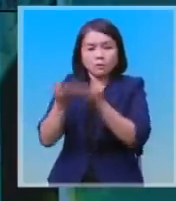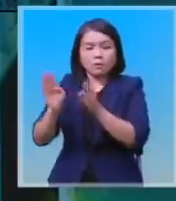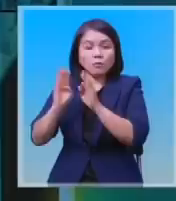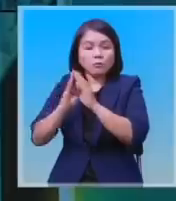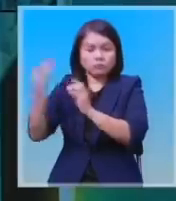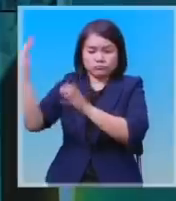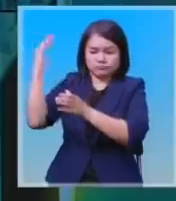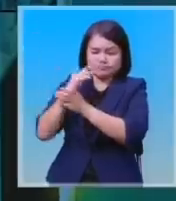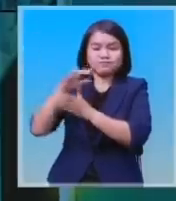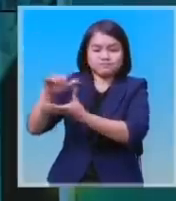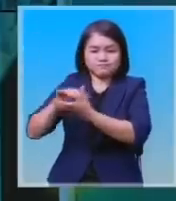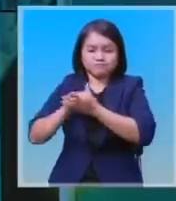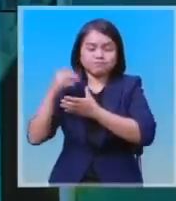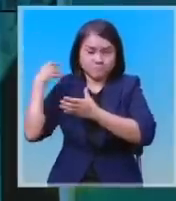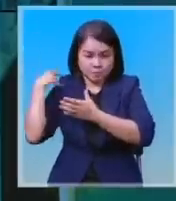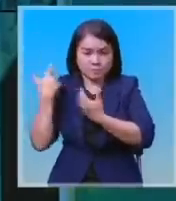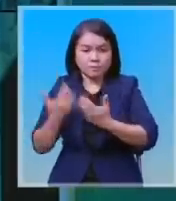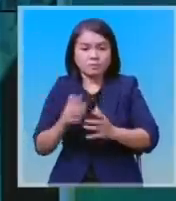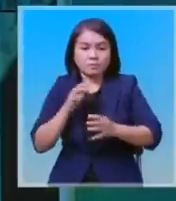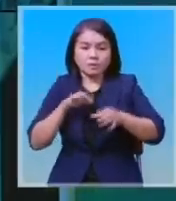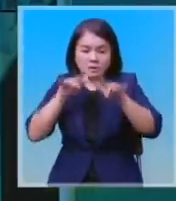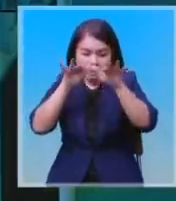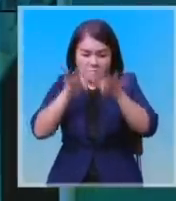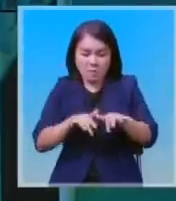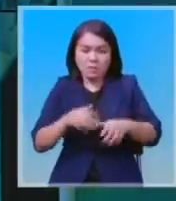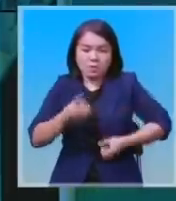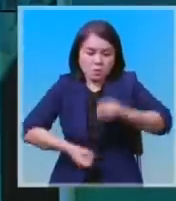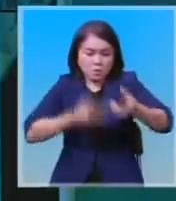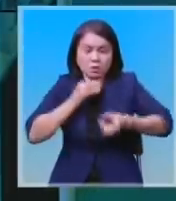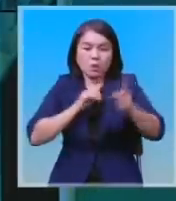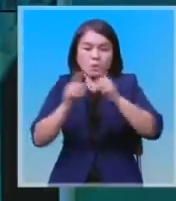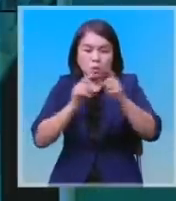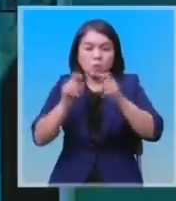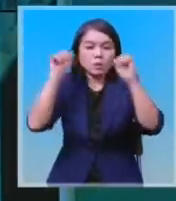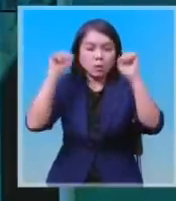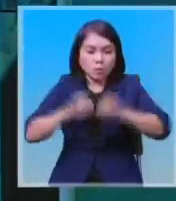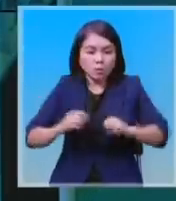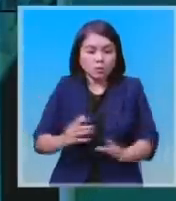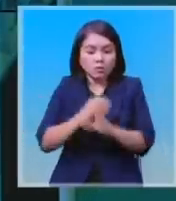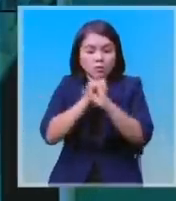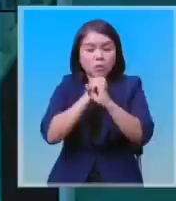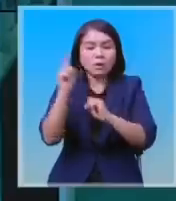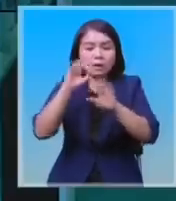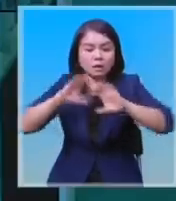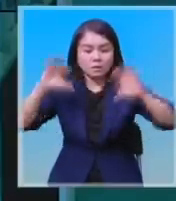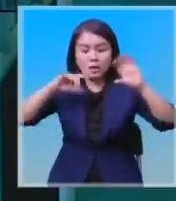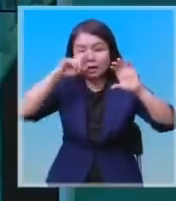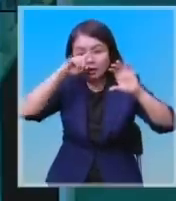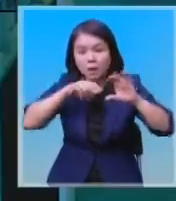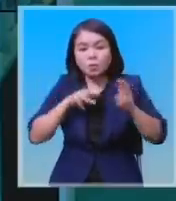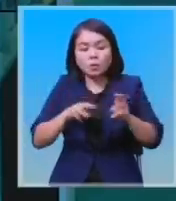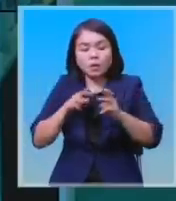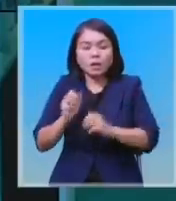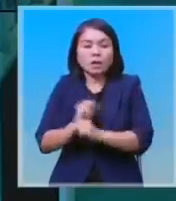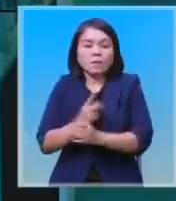ค่ะก็ก่อนหน้านี้นี่มีการแสดงความคิดเห็นในประเด็นนี้กันเยอะมากนะคะว่าตกลงแล้วเนี่ยท่าทีของทางการไทยเราควรจะทำอย่างไร ครับผ